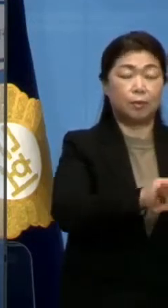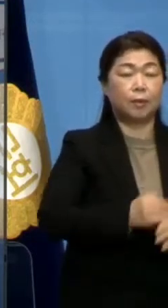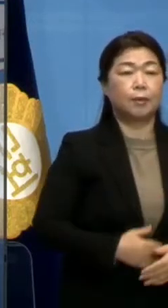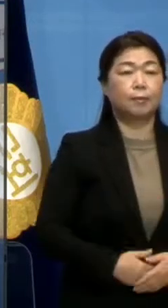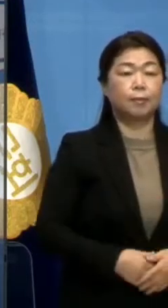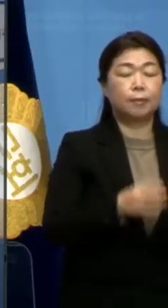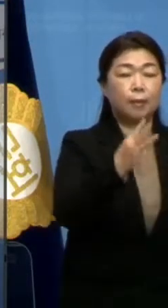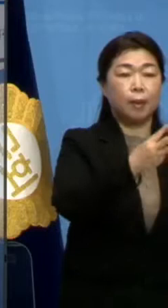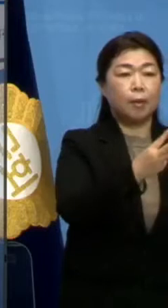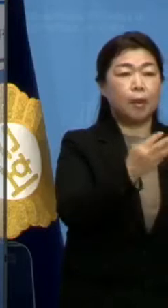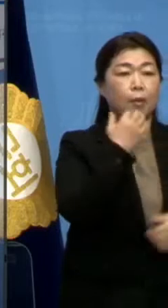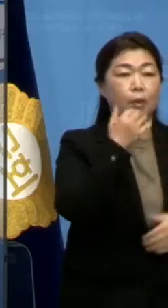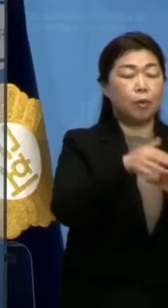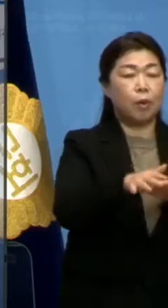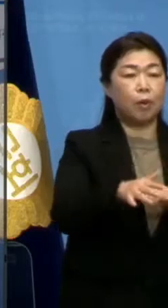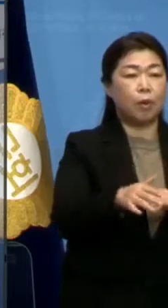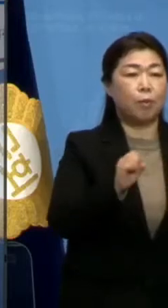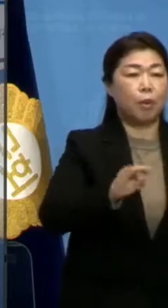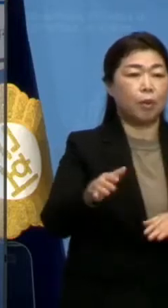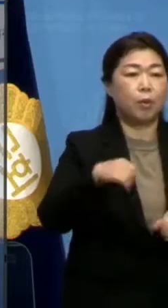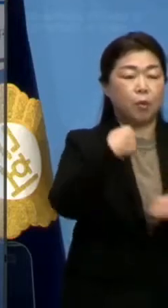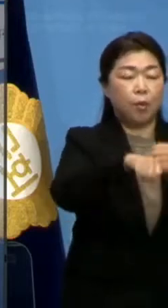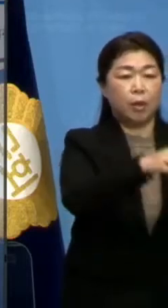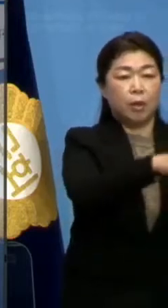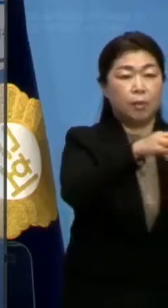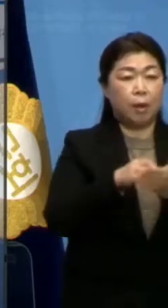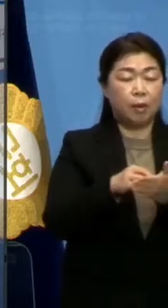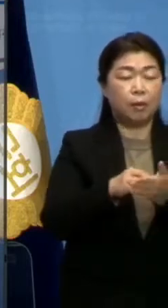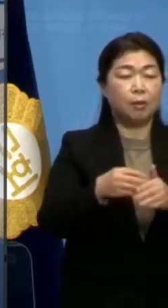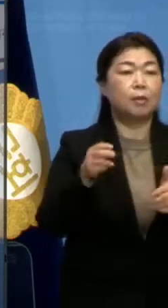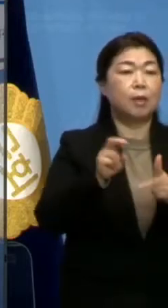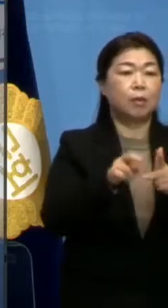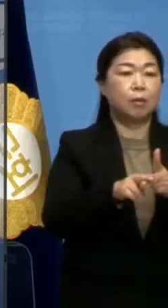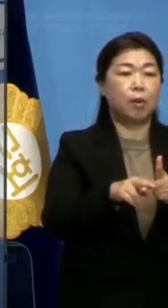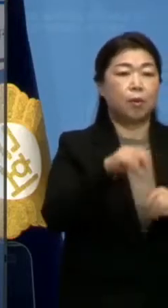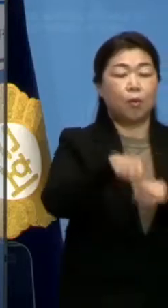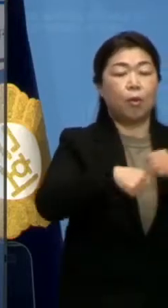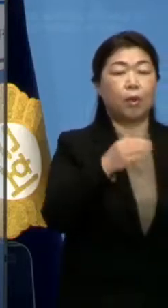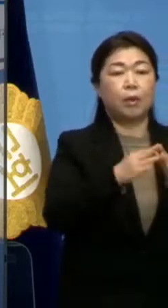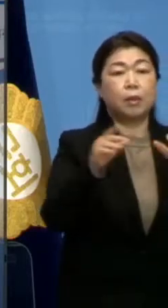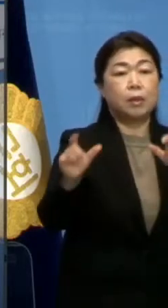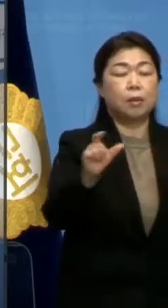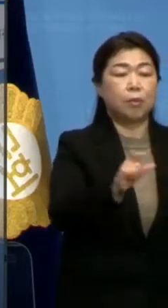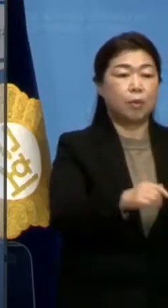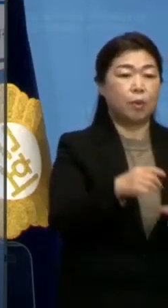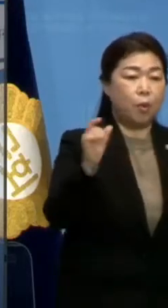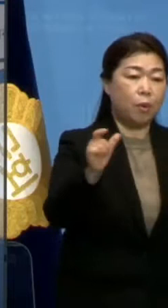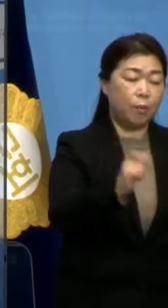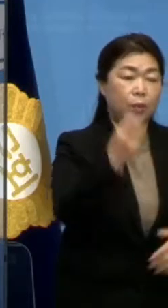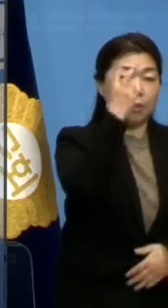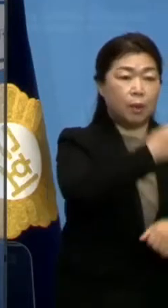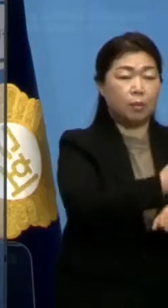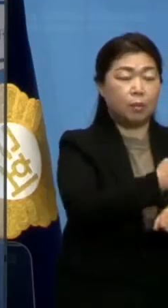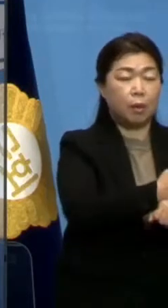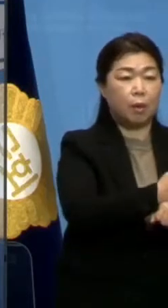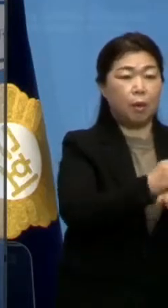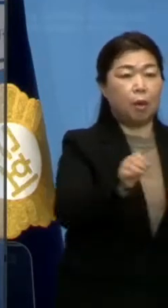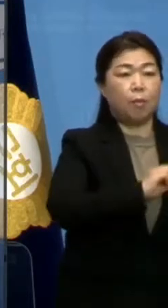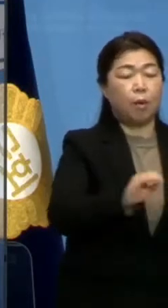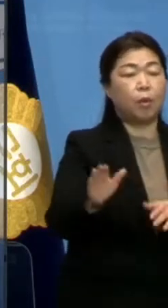세번째 서울 형 유기동물 입양 센터 동물의 집을 권역별로 조성 하겠습니다 서울시의 유기동물 좀 3분의